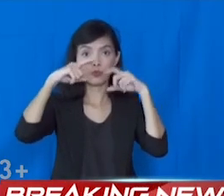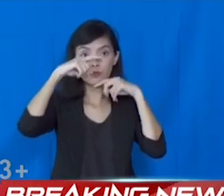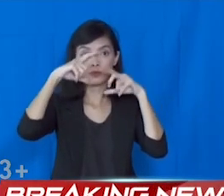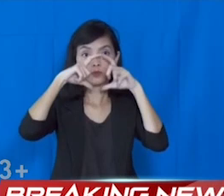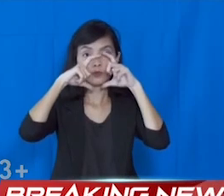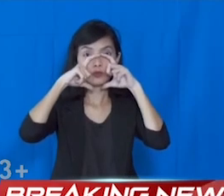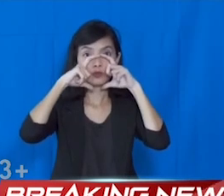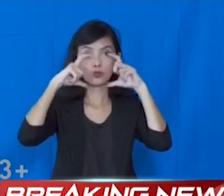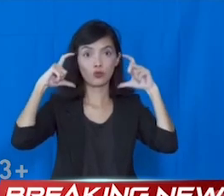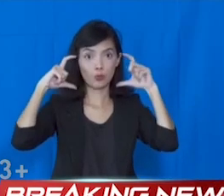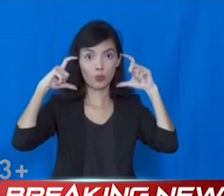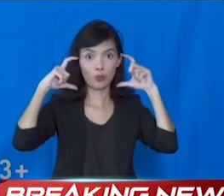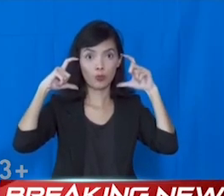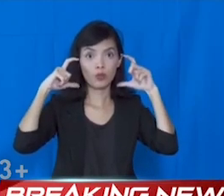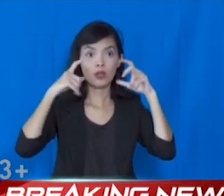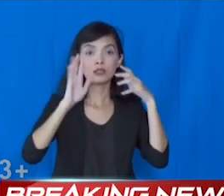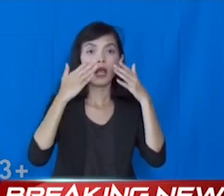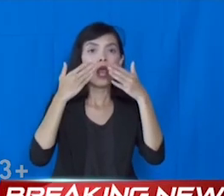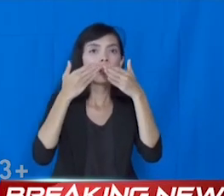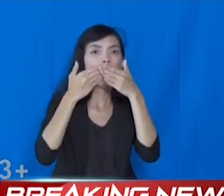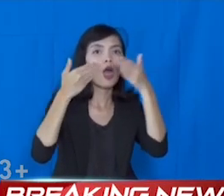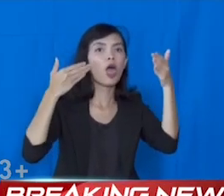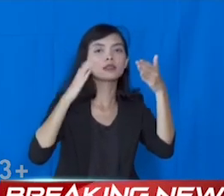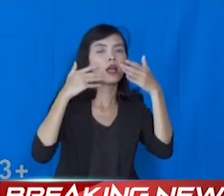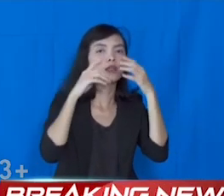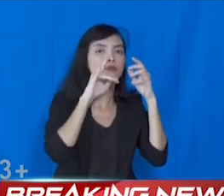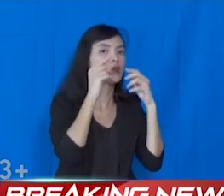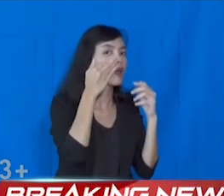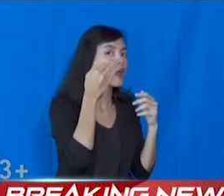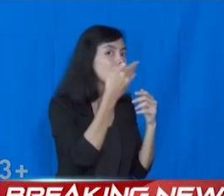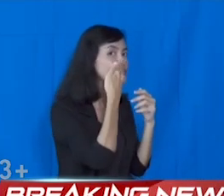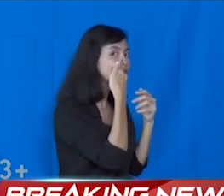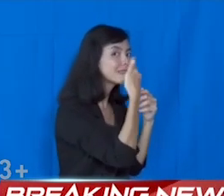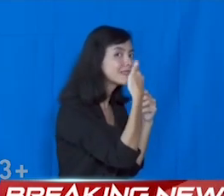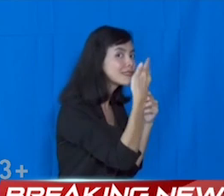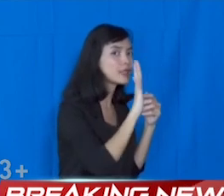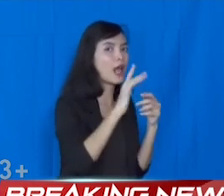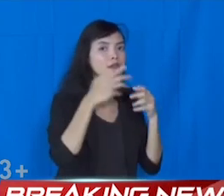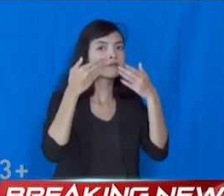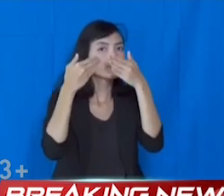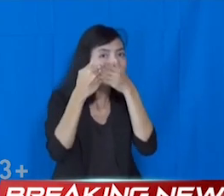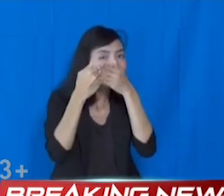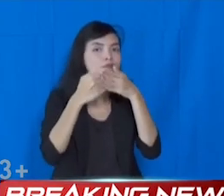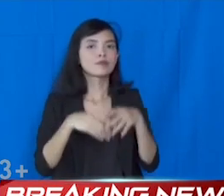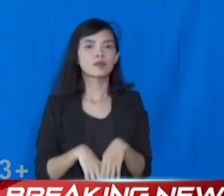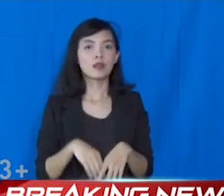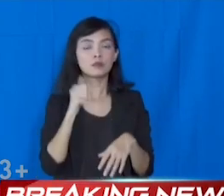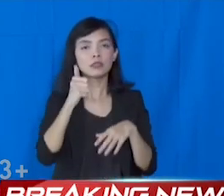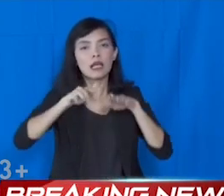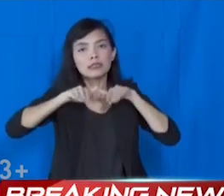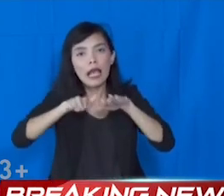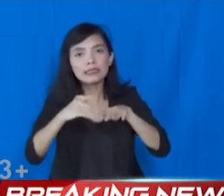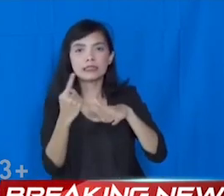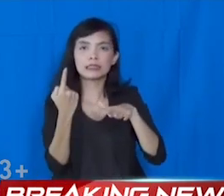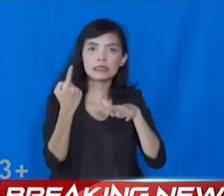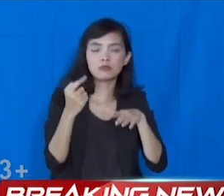longgar masyarakat dapat membuat masker dari kain bersih dengan cara dijahit secara